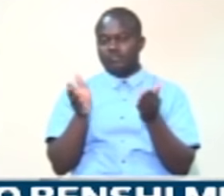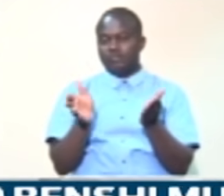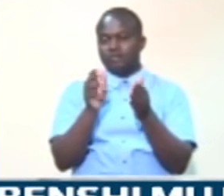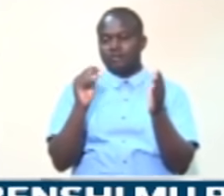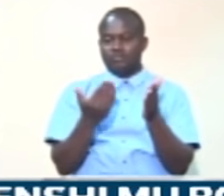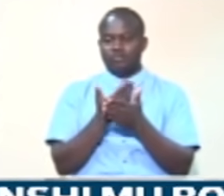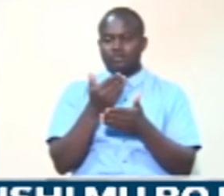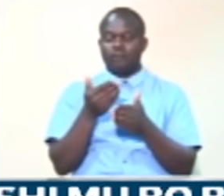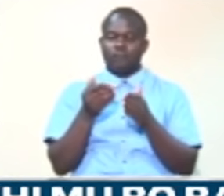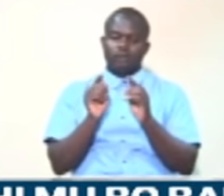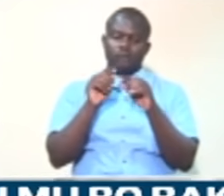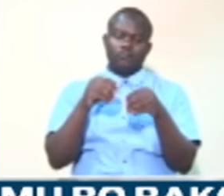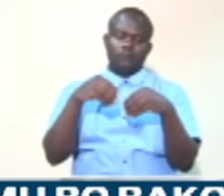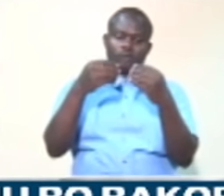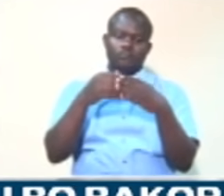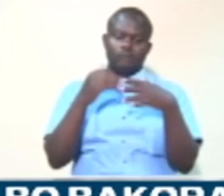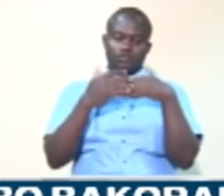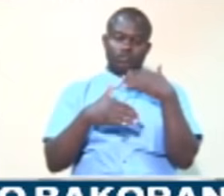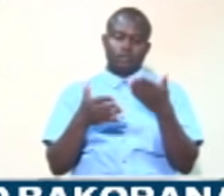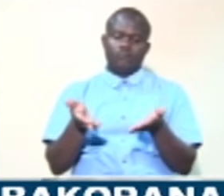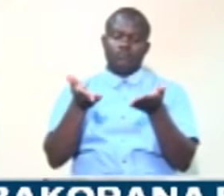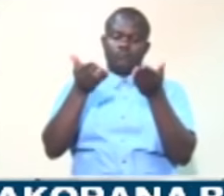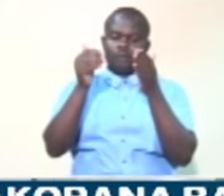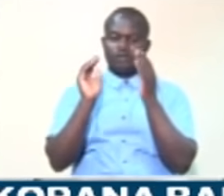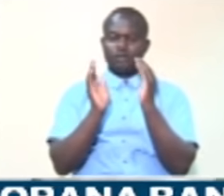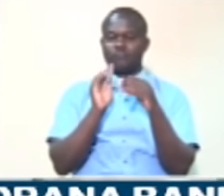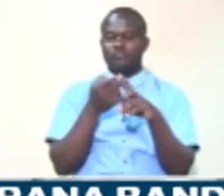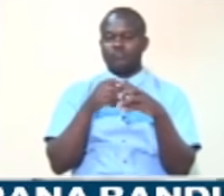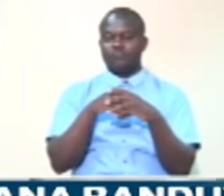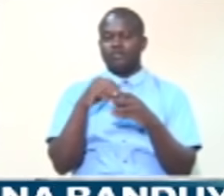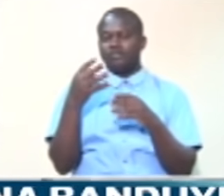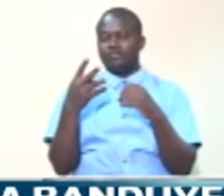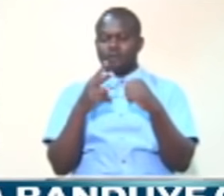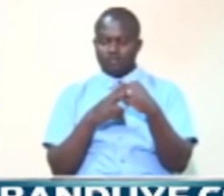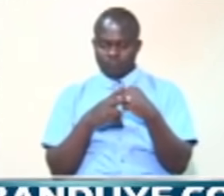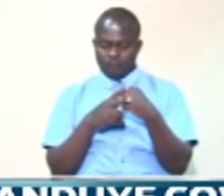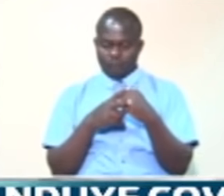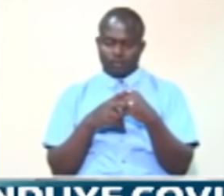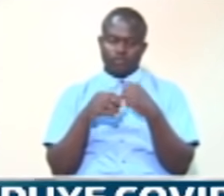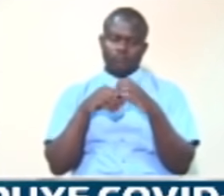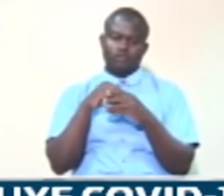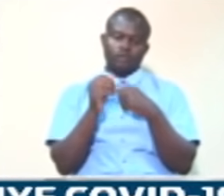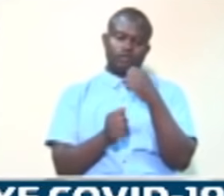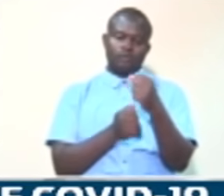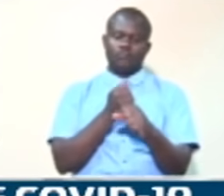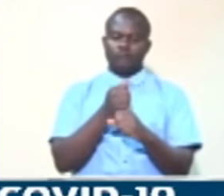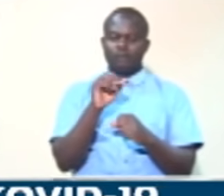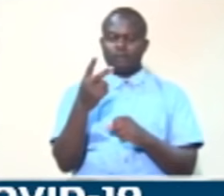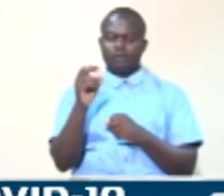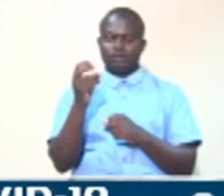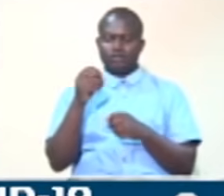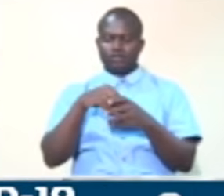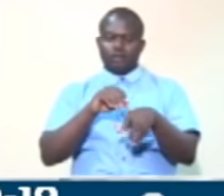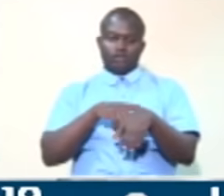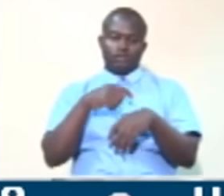n'abashya kwitabira gutanga ibyo rero byazamuye icyo gipimo kiva kuri 47 muri 2020 mu gihe corona